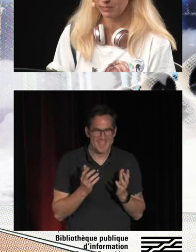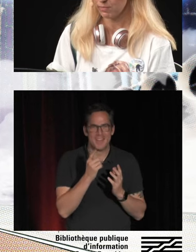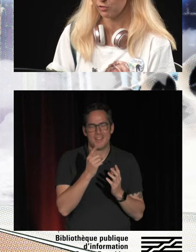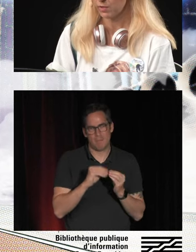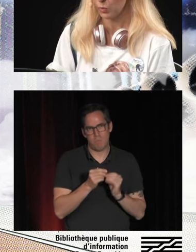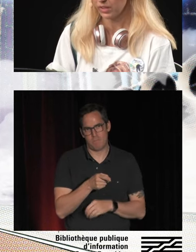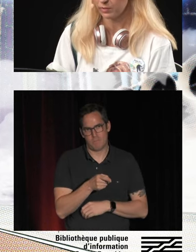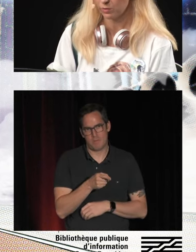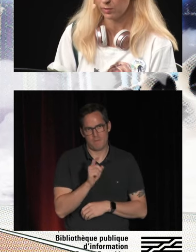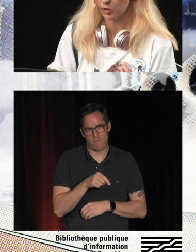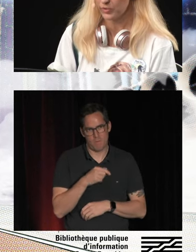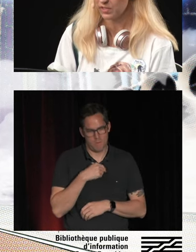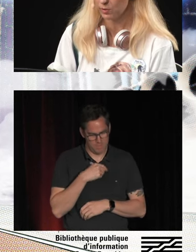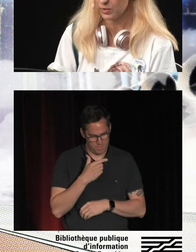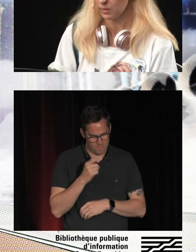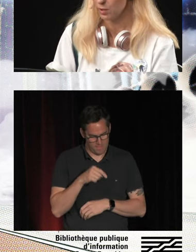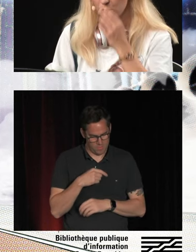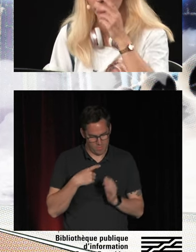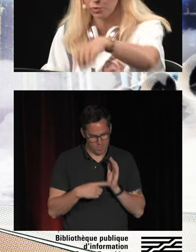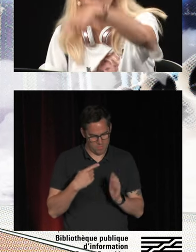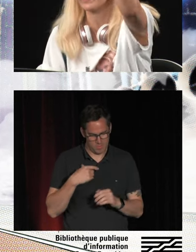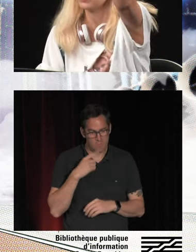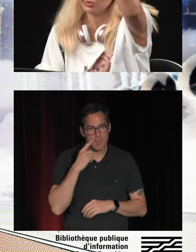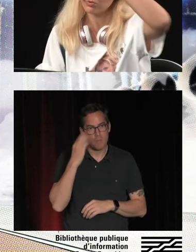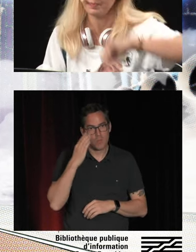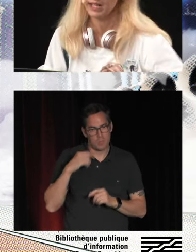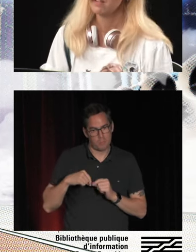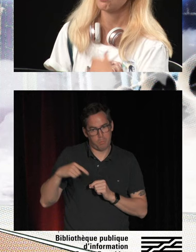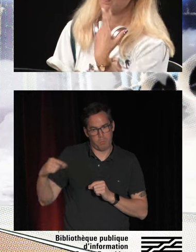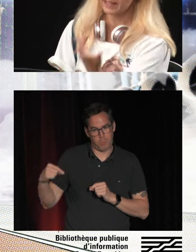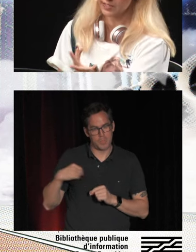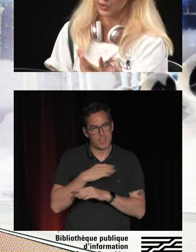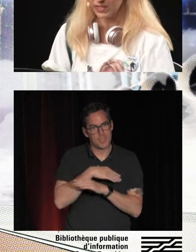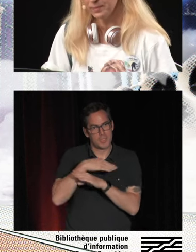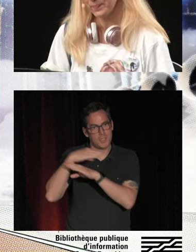On a un problème. Je vais devoir mourir, en fait. On va devoir recommencer le niveau parce qu'il me faut absolument une plume pour passer au-dessus.